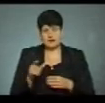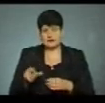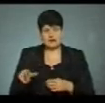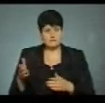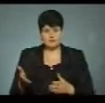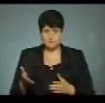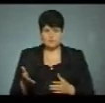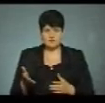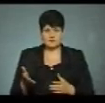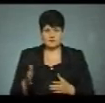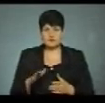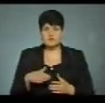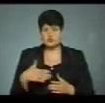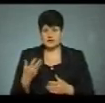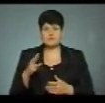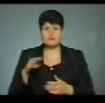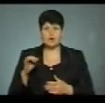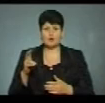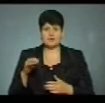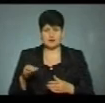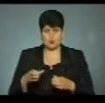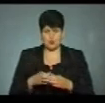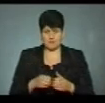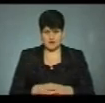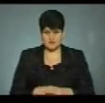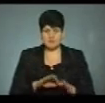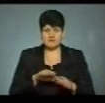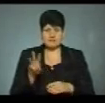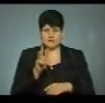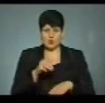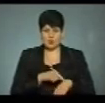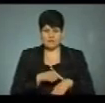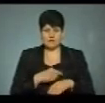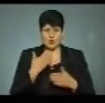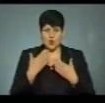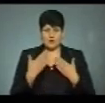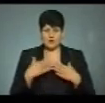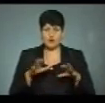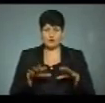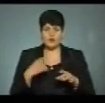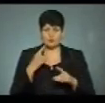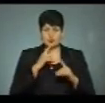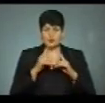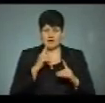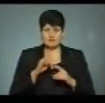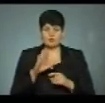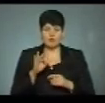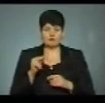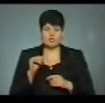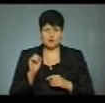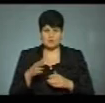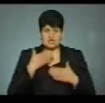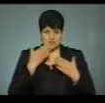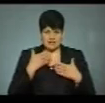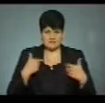стороні Миколаївської громади. Після 3 годин обговорення голова обласної ради Віктор Овчарук зачитав